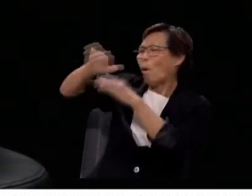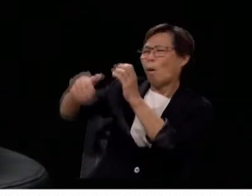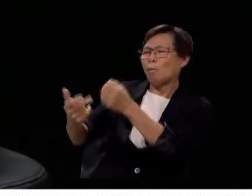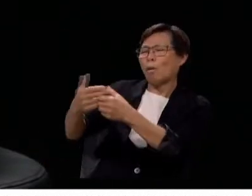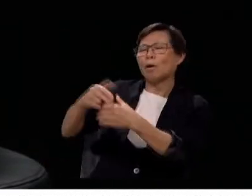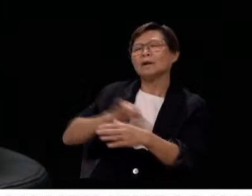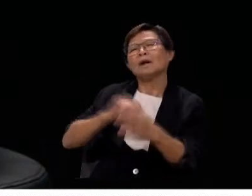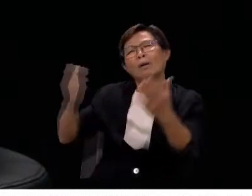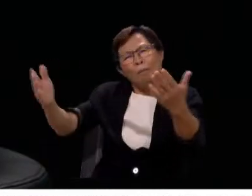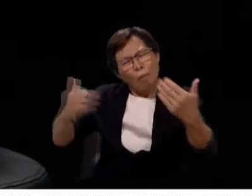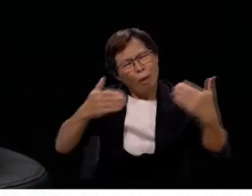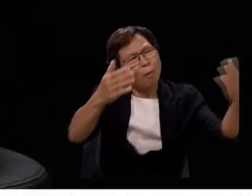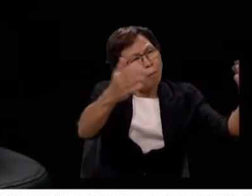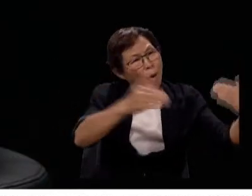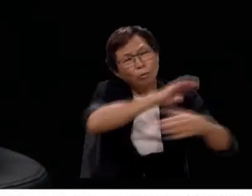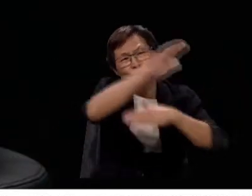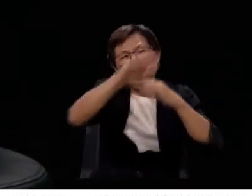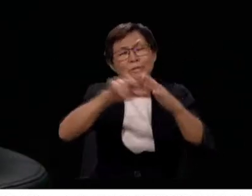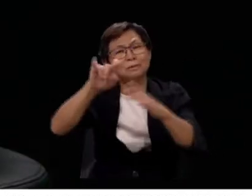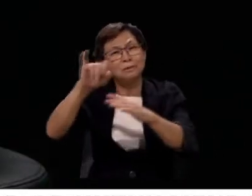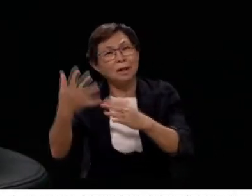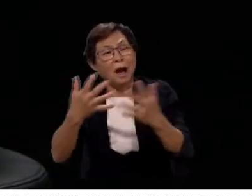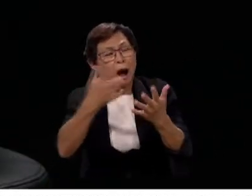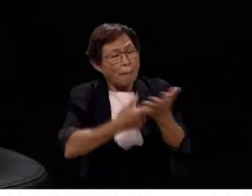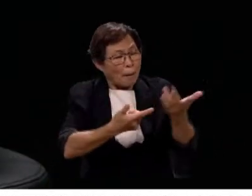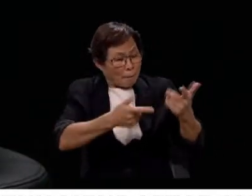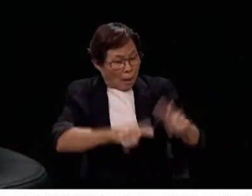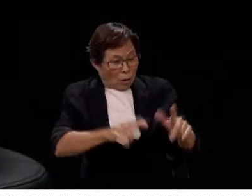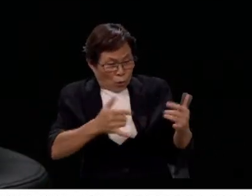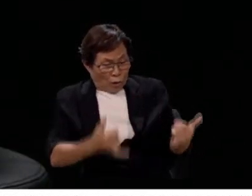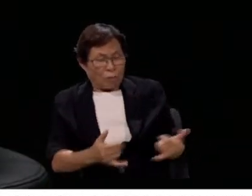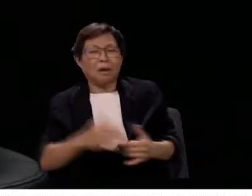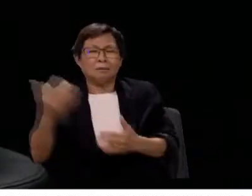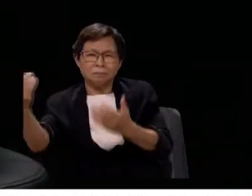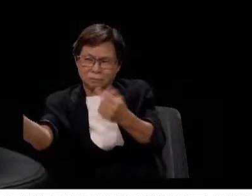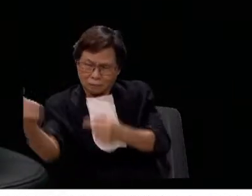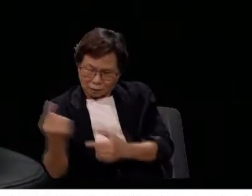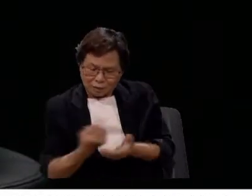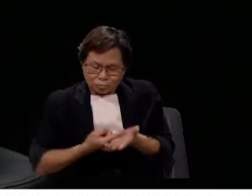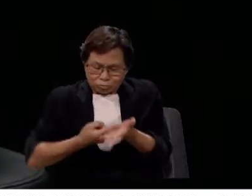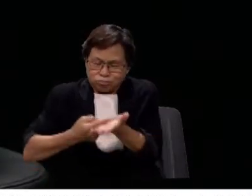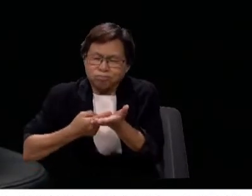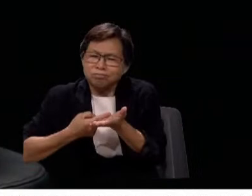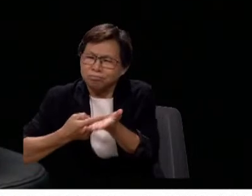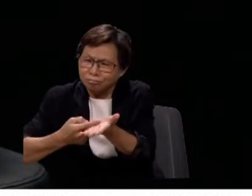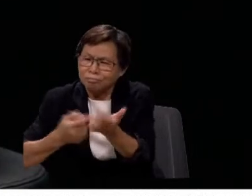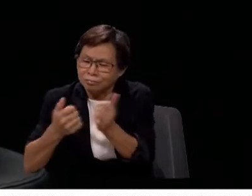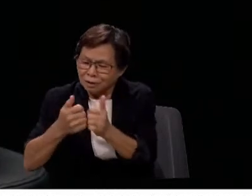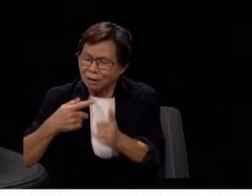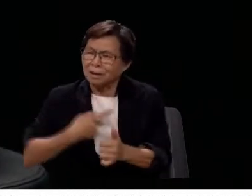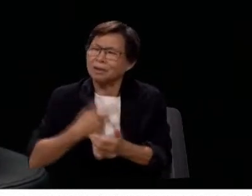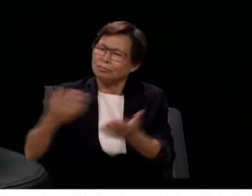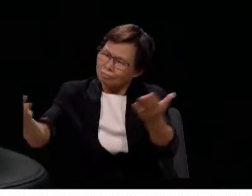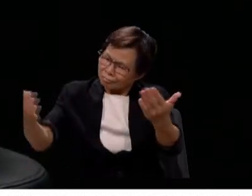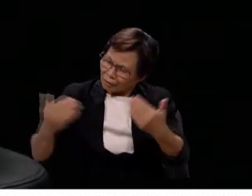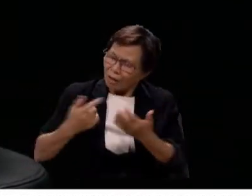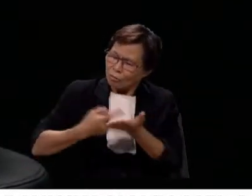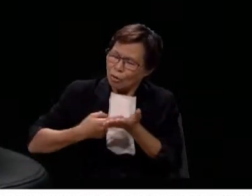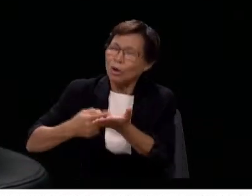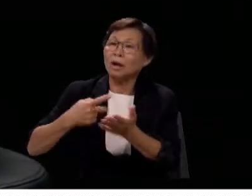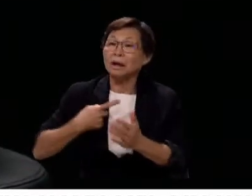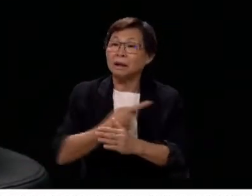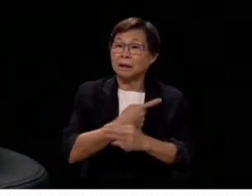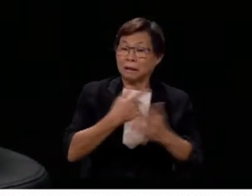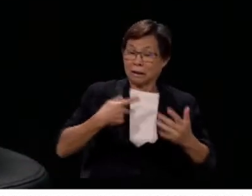itu masyrakat untuk mengambil kira keadaan atmosfer dan datang berunding yang kita sudah pasti dia diperingkat